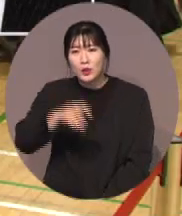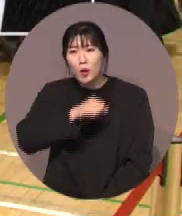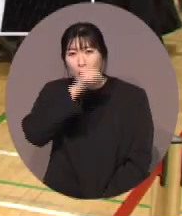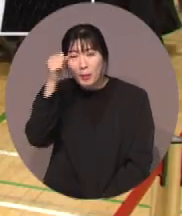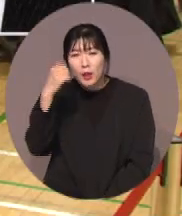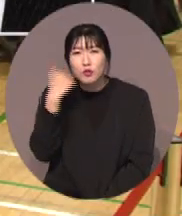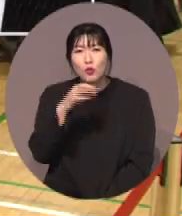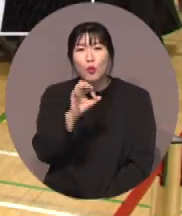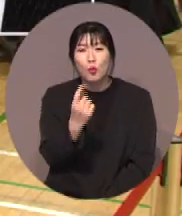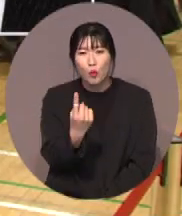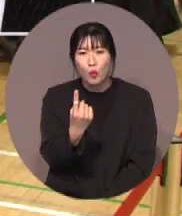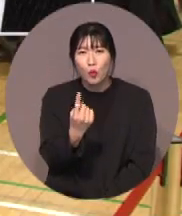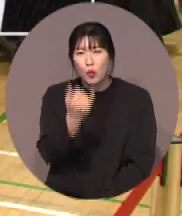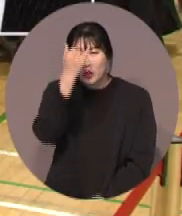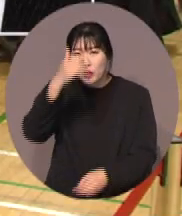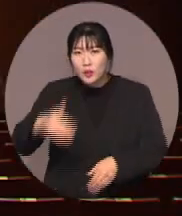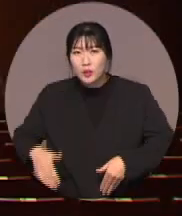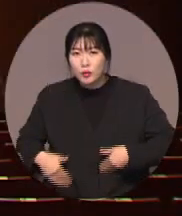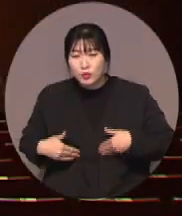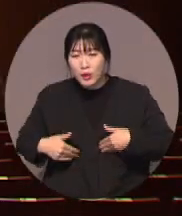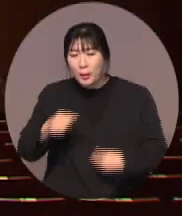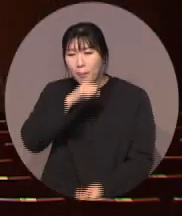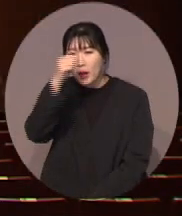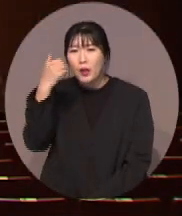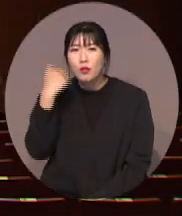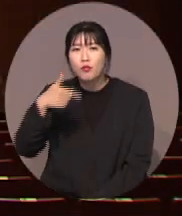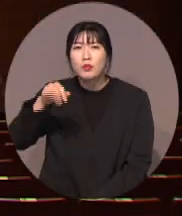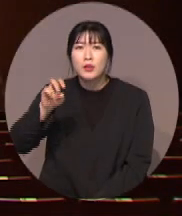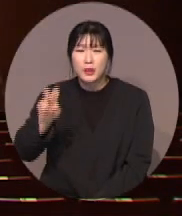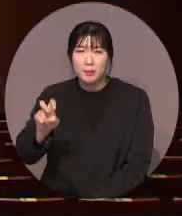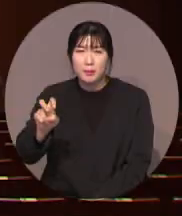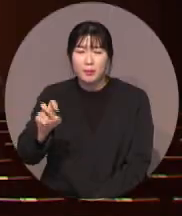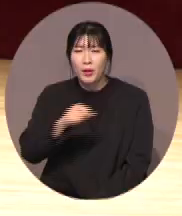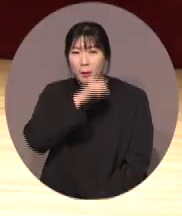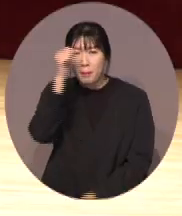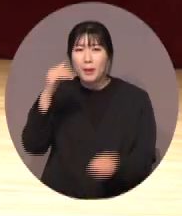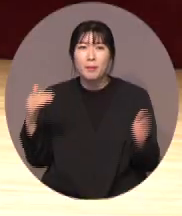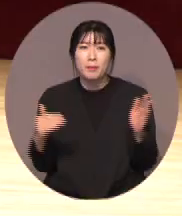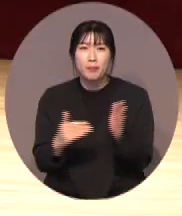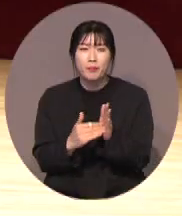세종시 체육회장은 오영철 후보가, 충남도 체육회장은